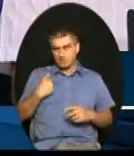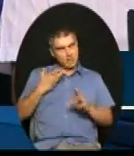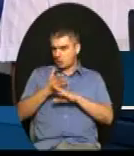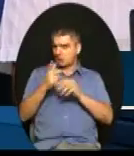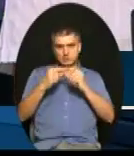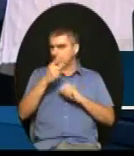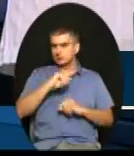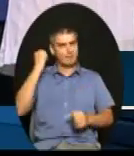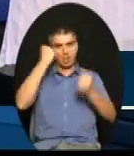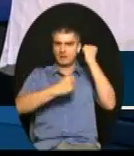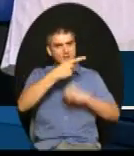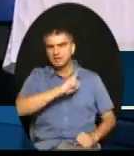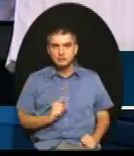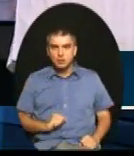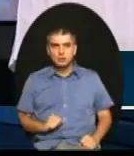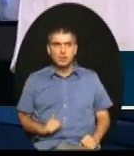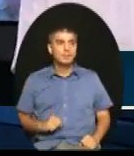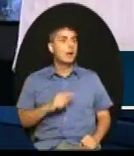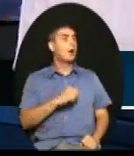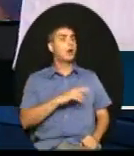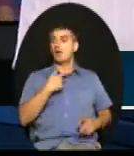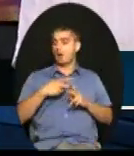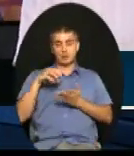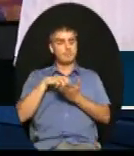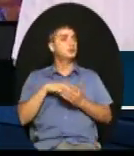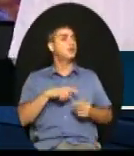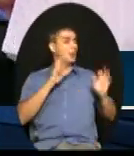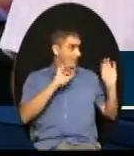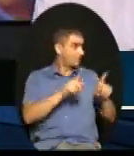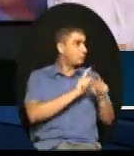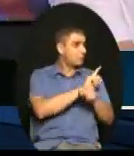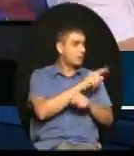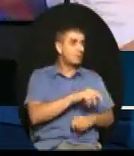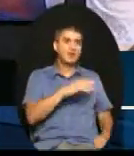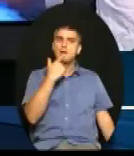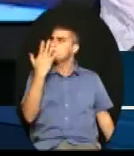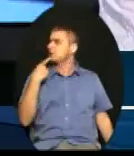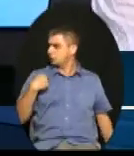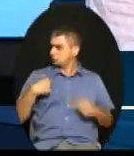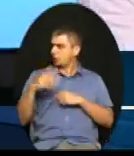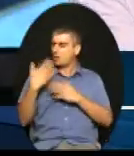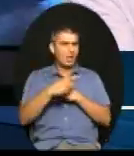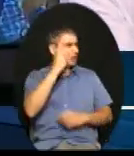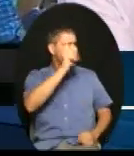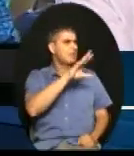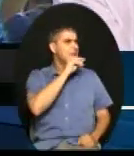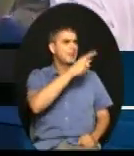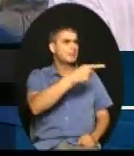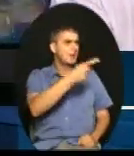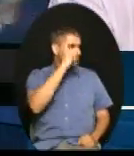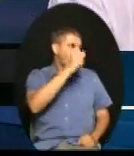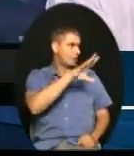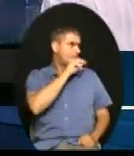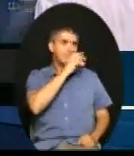לתוך רצועת עזה ולא הפגזתי אותם. אנחנו באמת? רק ישבנו ביישובים, לא, באמת? באותה תקופה. מתי אתה, בשנה אתה, האחרונה? אתה לא יודע על מה אתה מדבר, מתי פשוט ככה. מתי